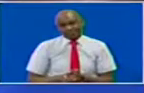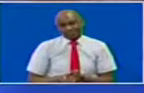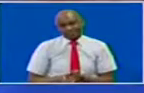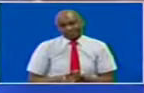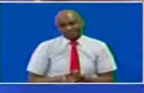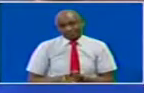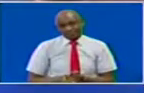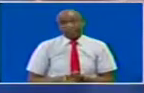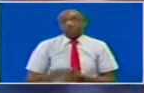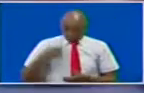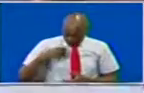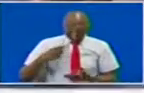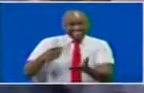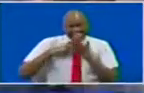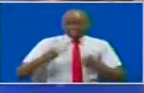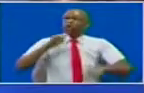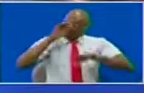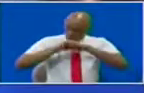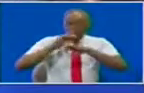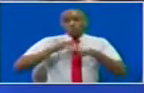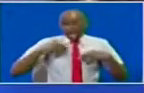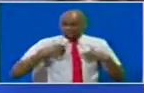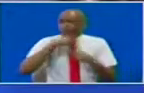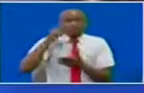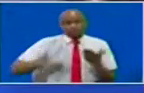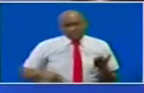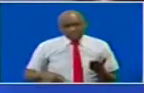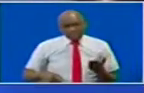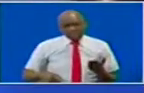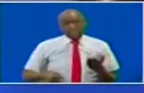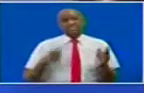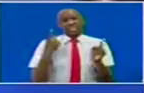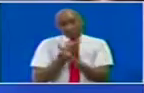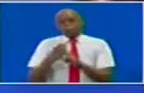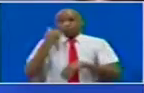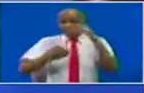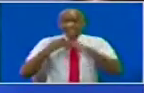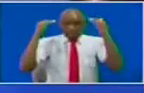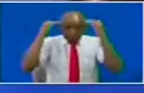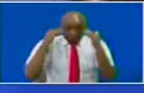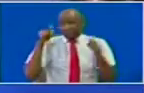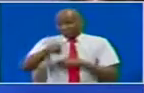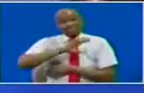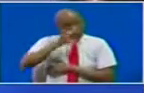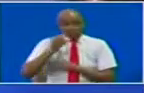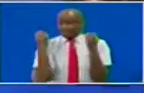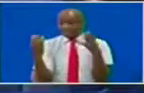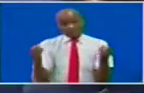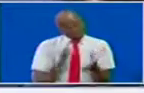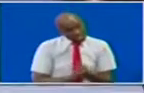You, we have had very fruitful discussions regarding building more courts in this county.